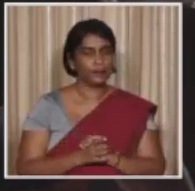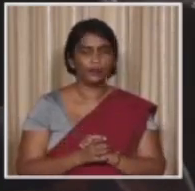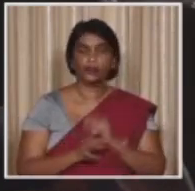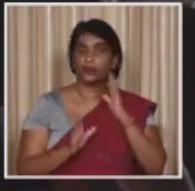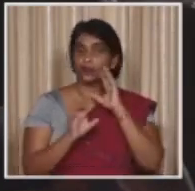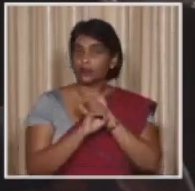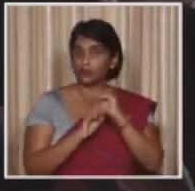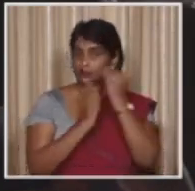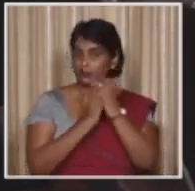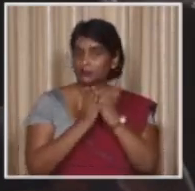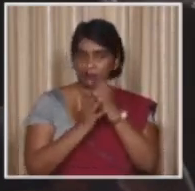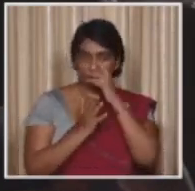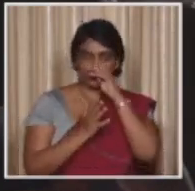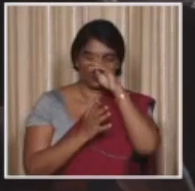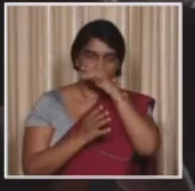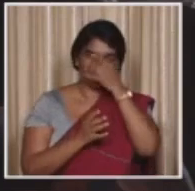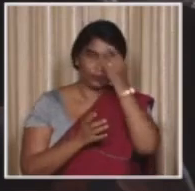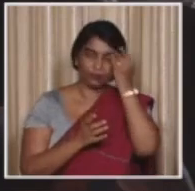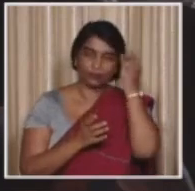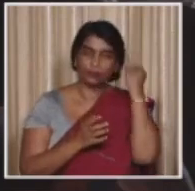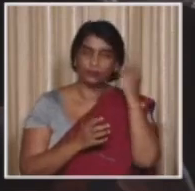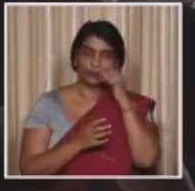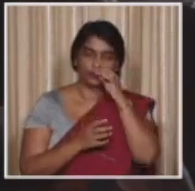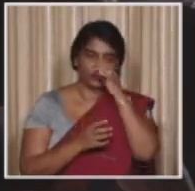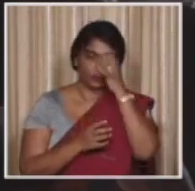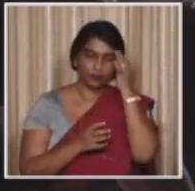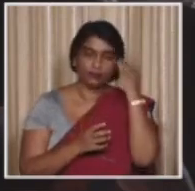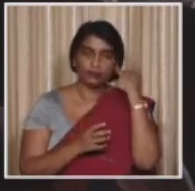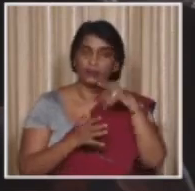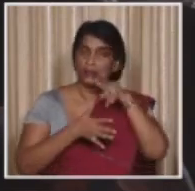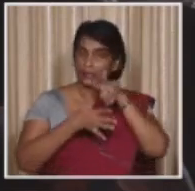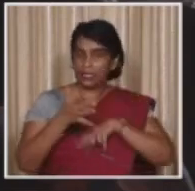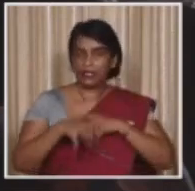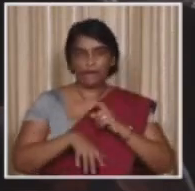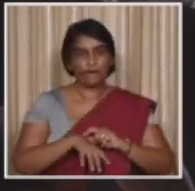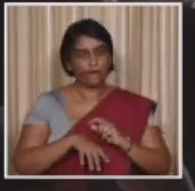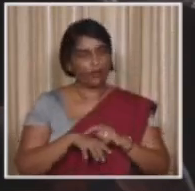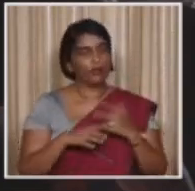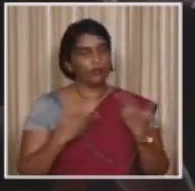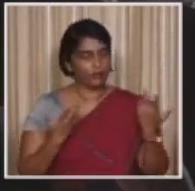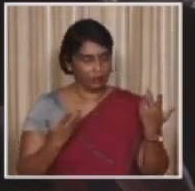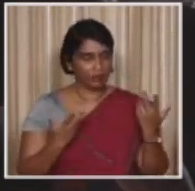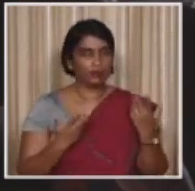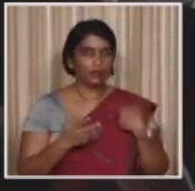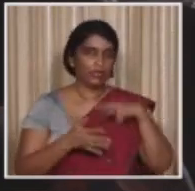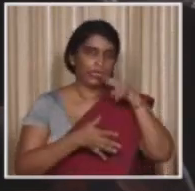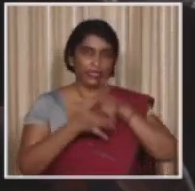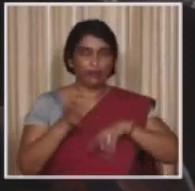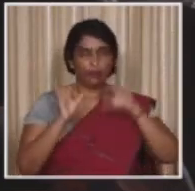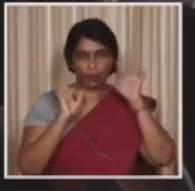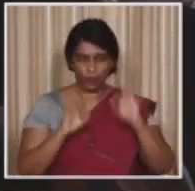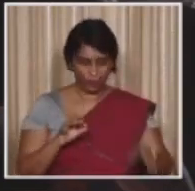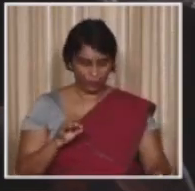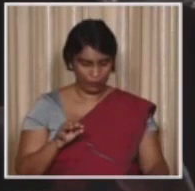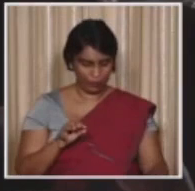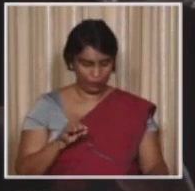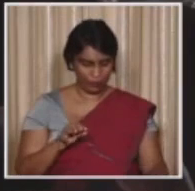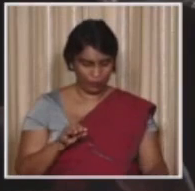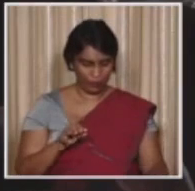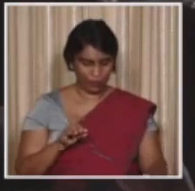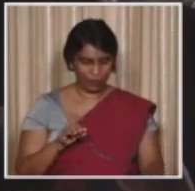නිකුත් කරපු නිවේදනය මේ කියවන්න මේ වෙලාව නැති හින්දා කියවන්නේ නැහැ.